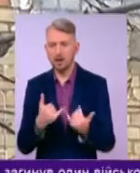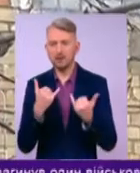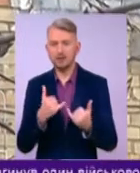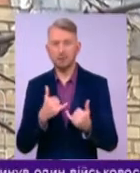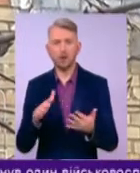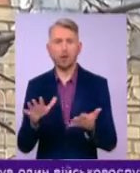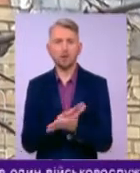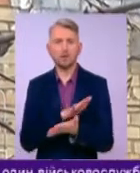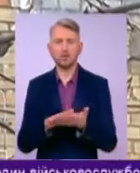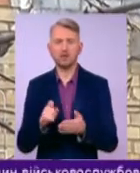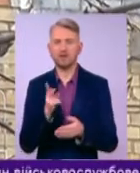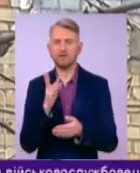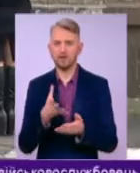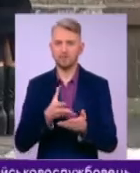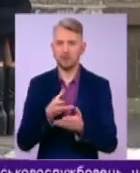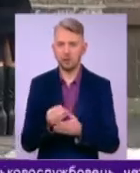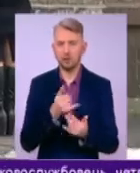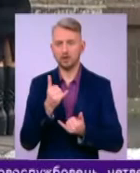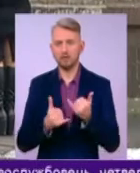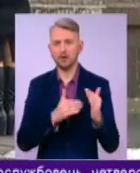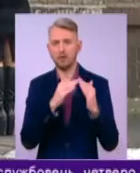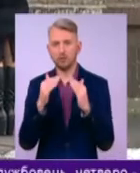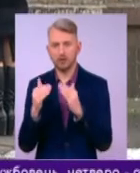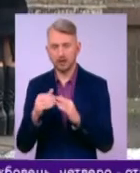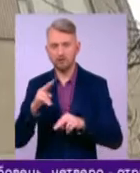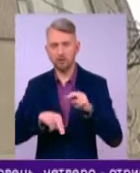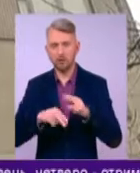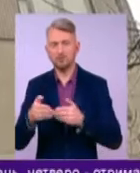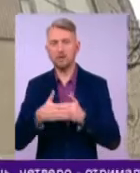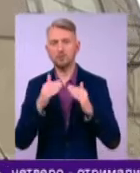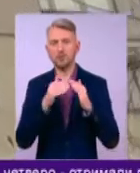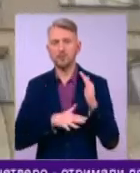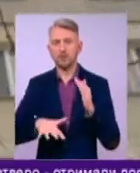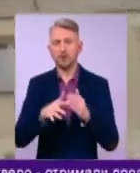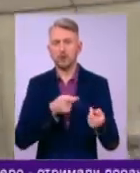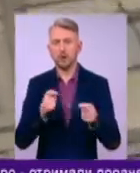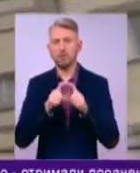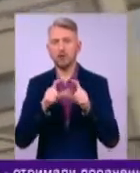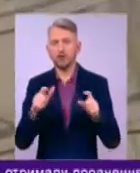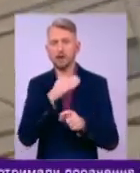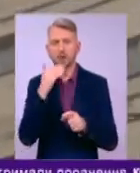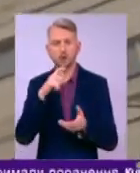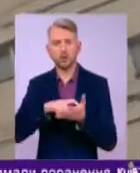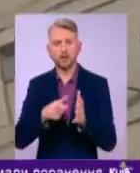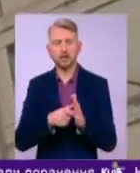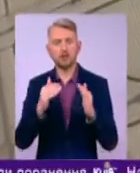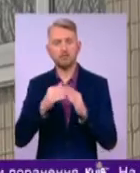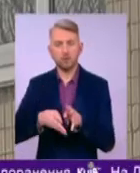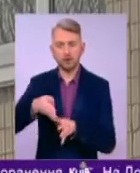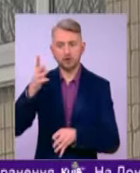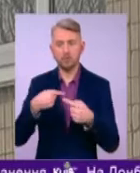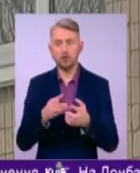розрахунки за квартирну плату, утримання будинків і споруд та прибудинкових територій, управління багатоквартирним будинком та інші